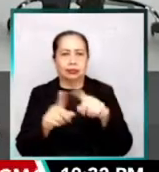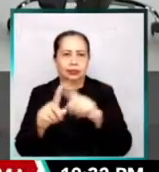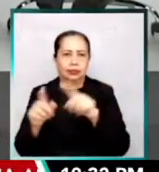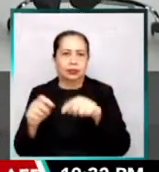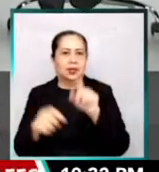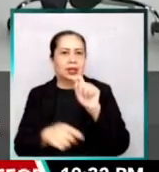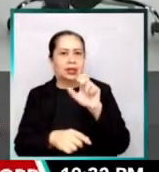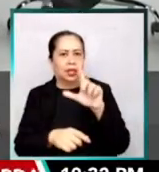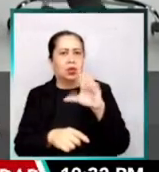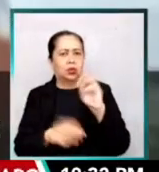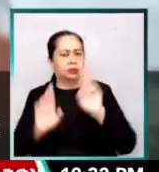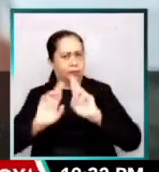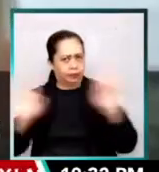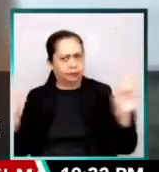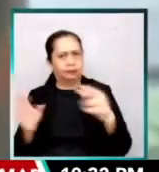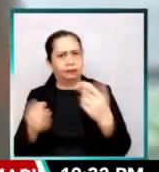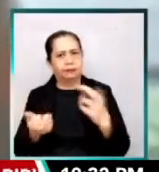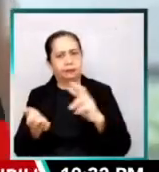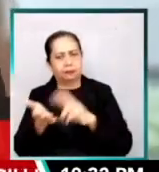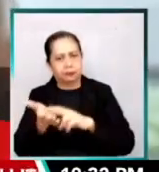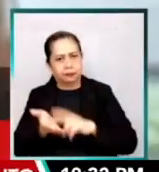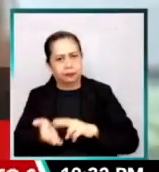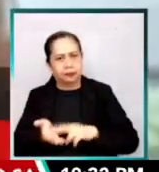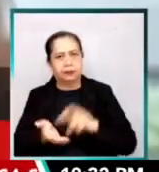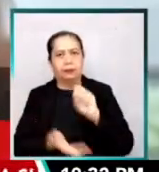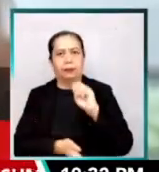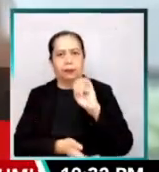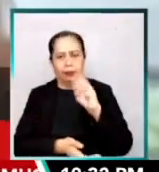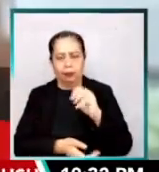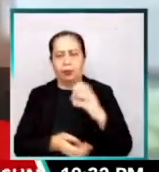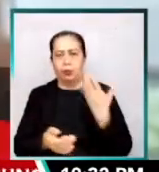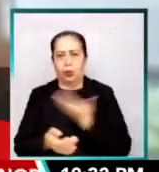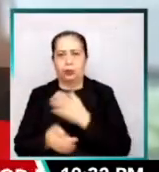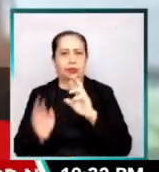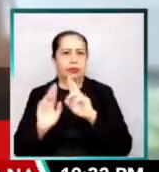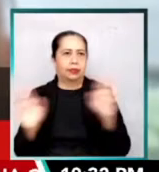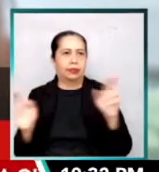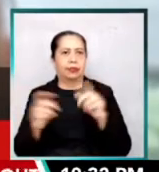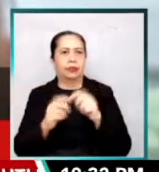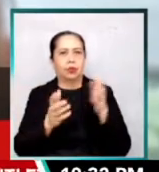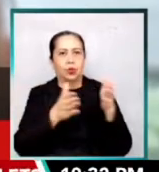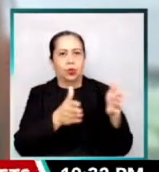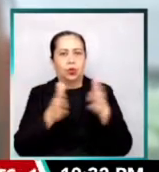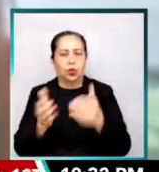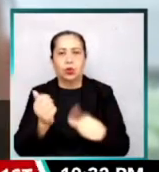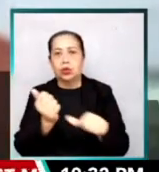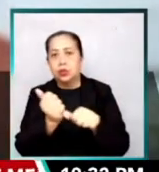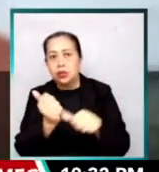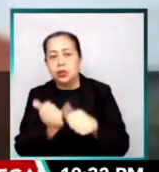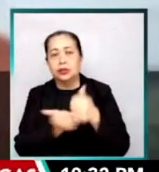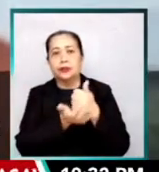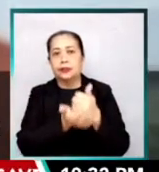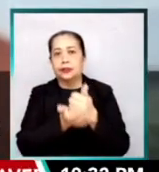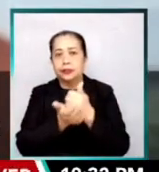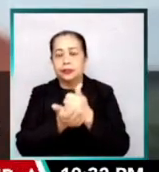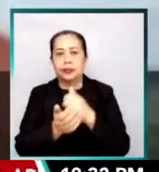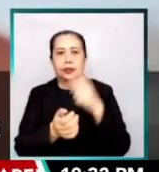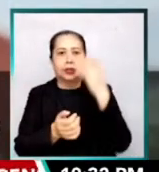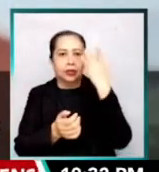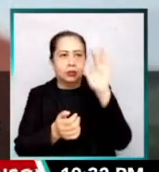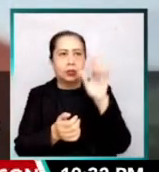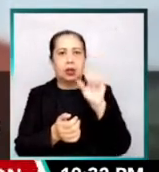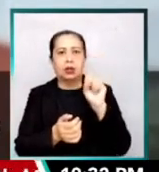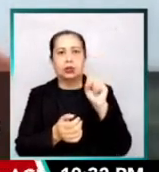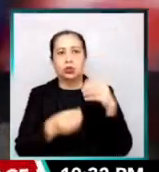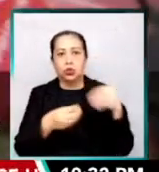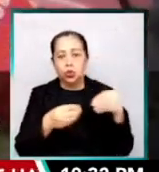sa SIM registration. Handa na rin tayo dyan sa ating mga channels to assist. Kabilang na rito yung mga smart stores. Pwede natin puntahan ang